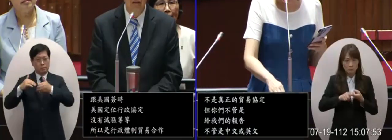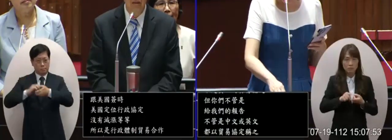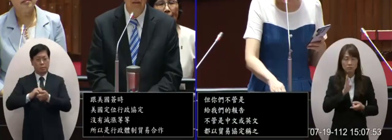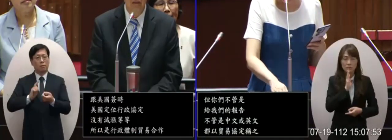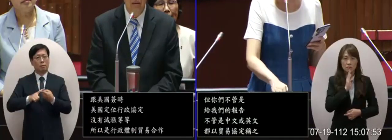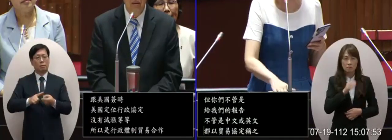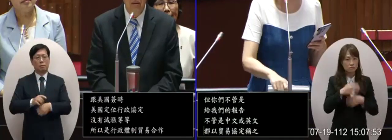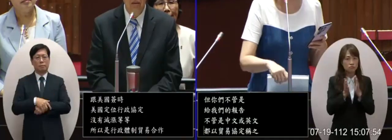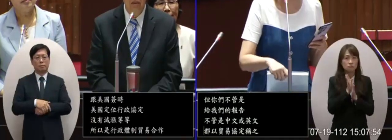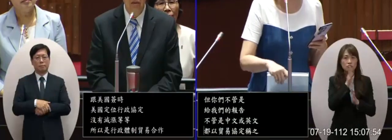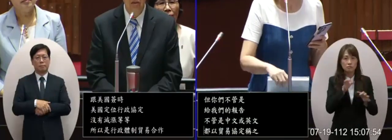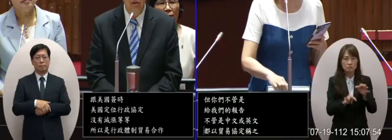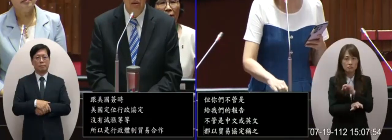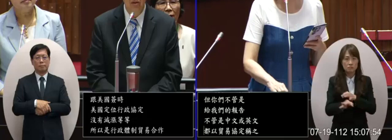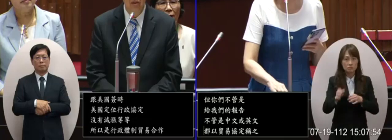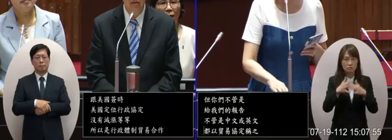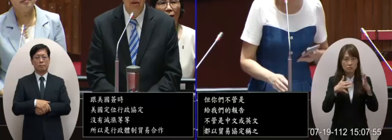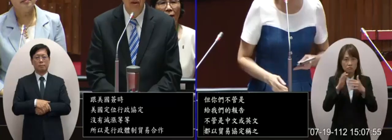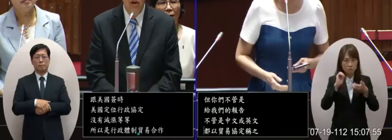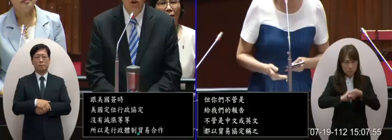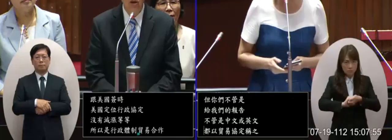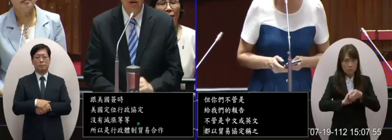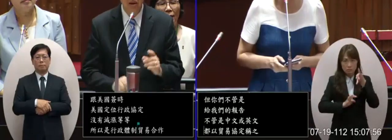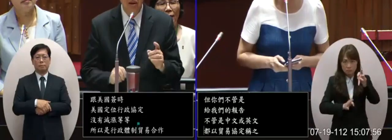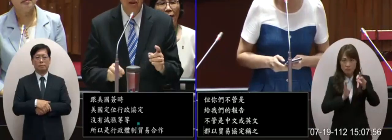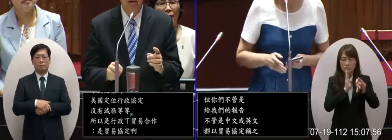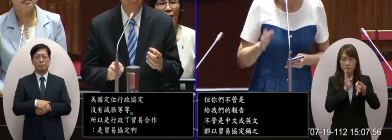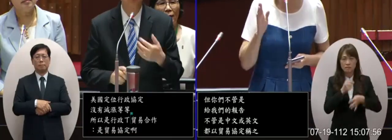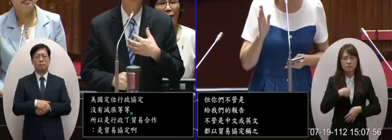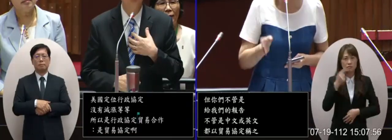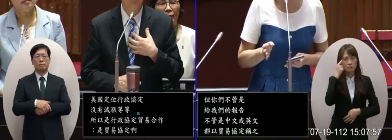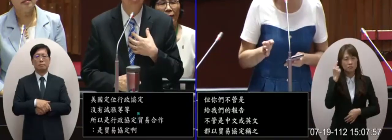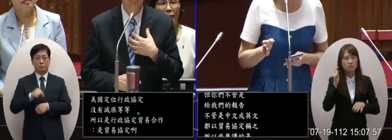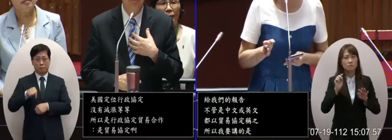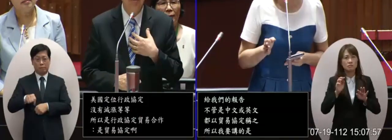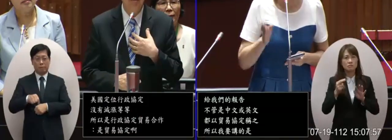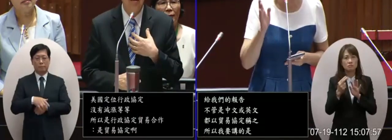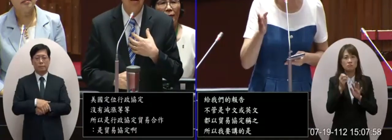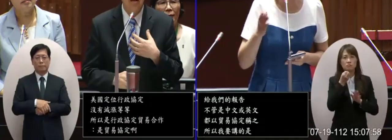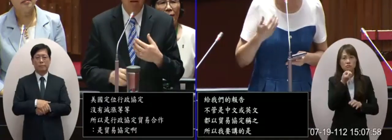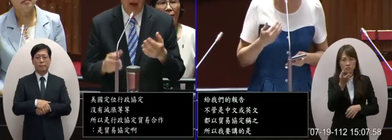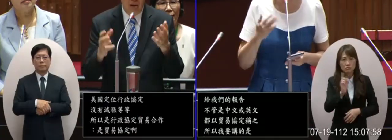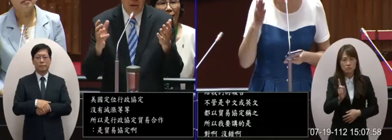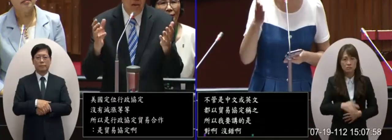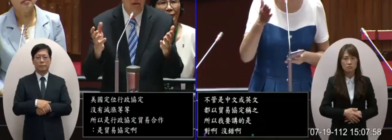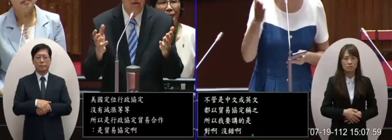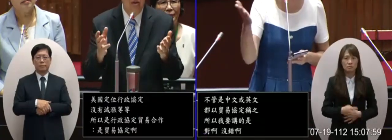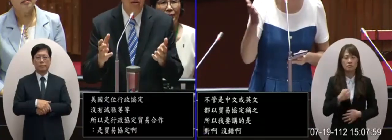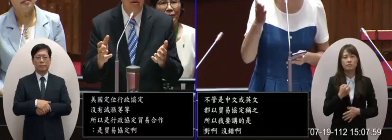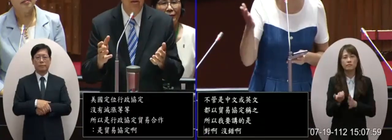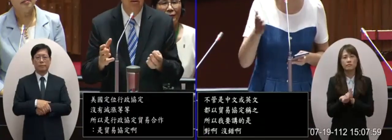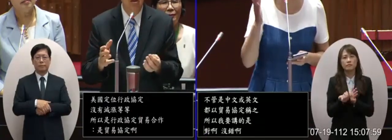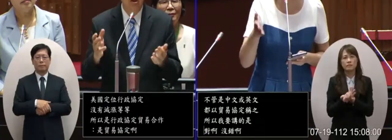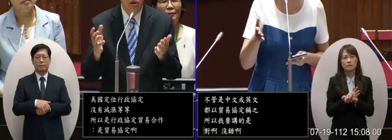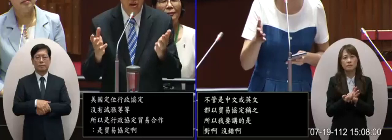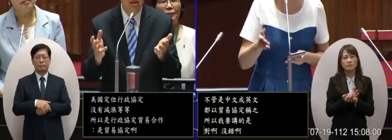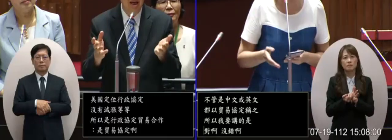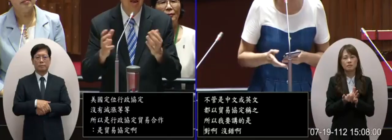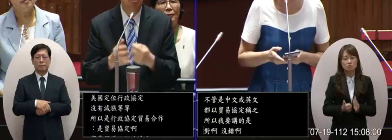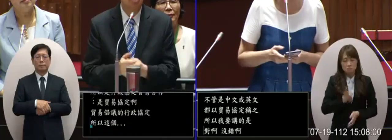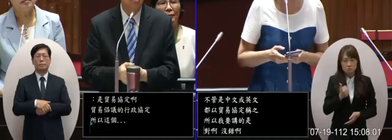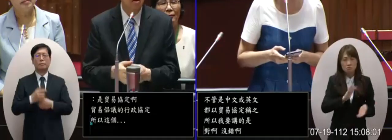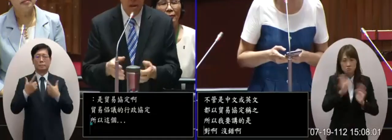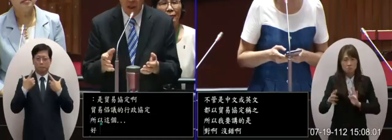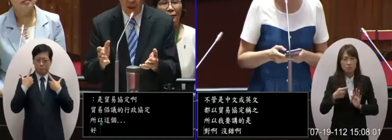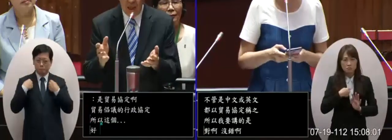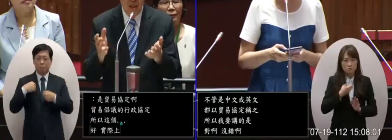错啊，都是贸易协定啊。所以我现在要讲的就是说， 所以这一个 其实好， 我刚才已经把事实讲出来嘛，